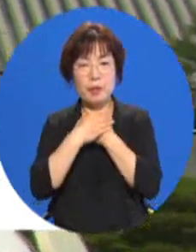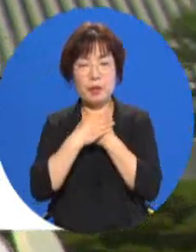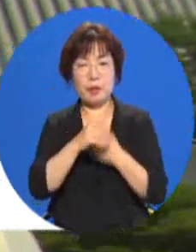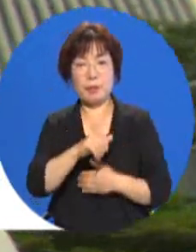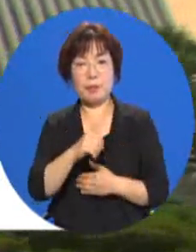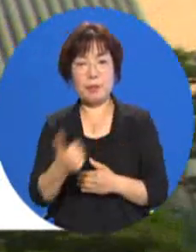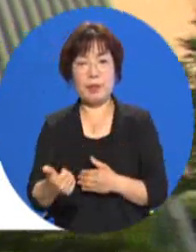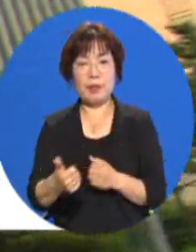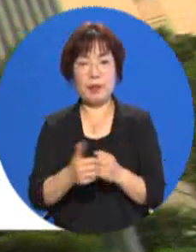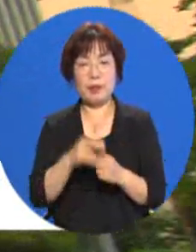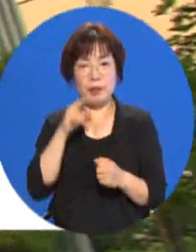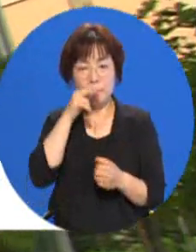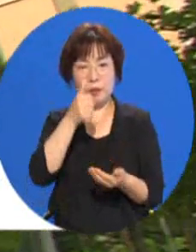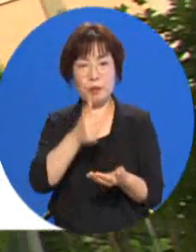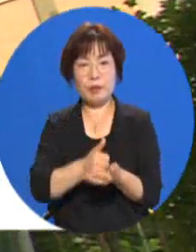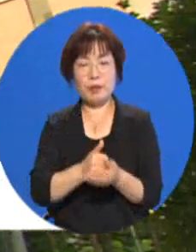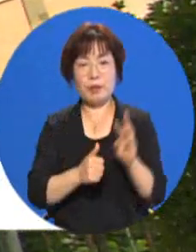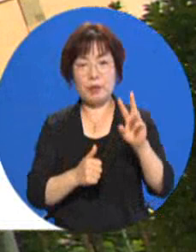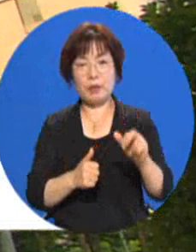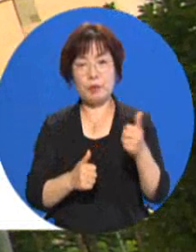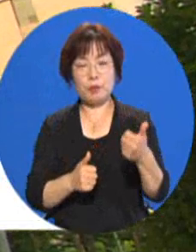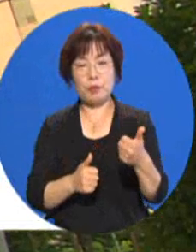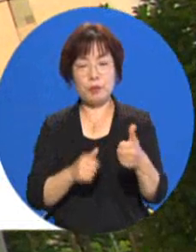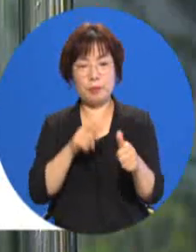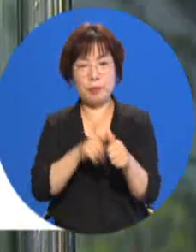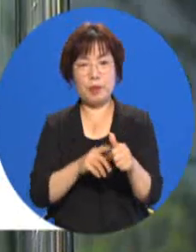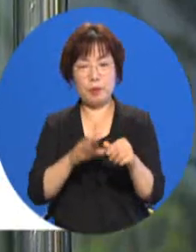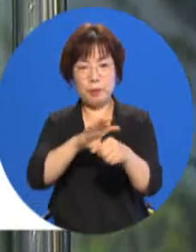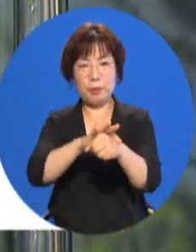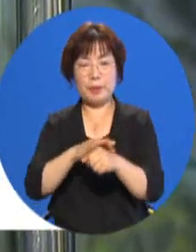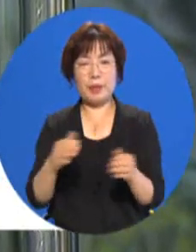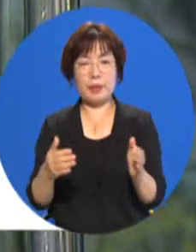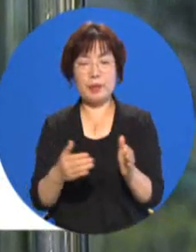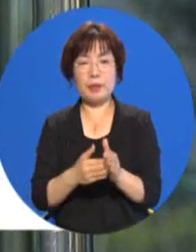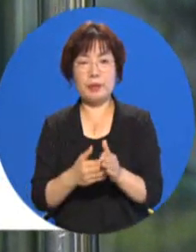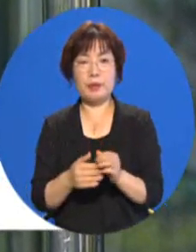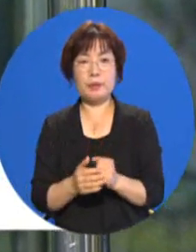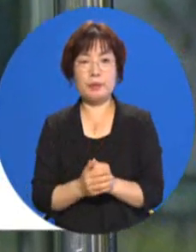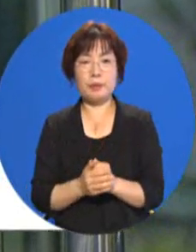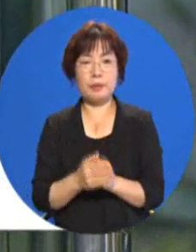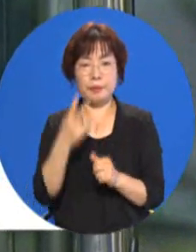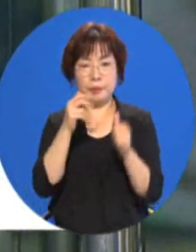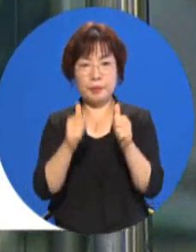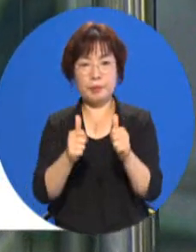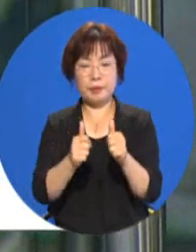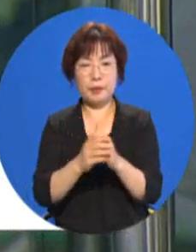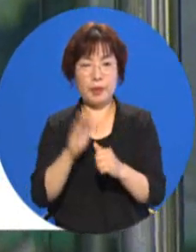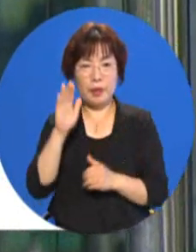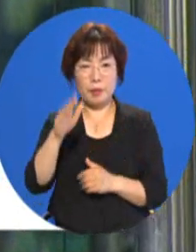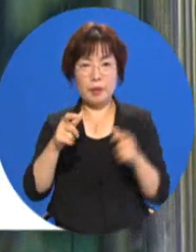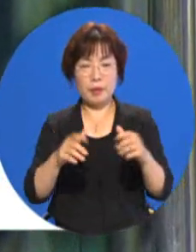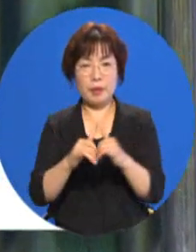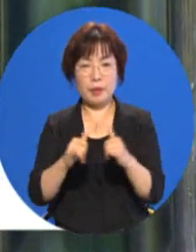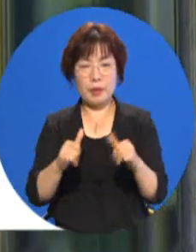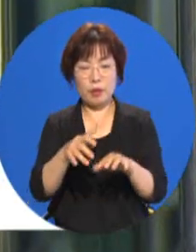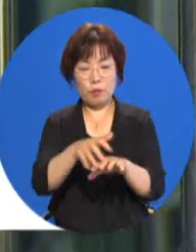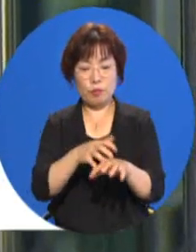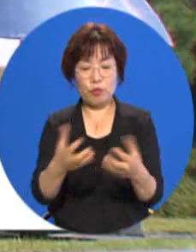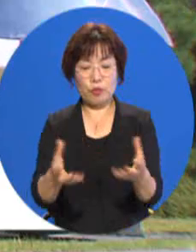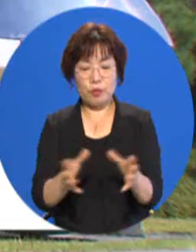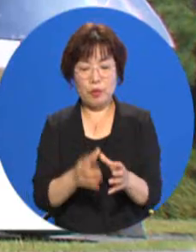졸라 숨지게 한 혐의로 36살 A씨를 오늘 구속 기소했습니다. 검찰은 앞으로 지역민들로